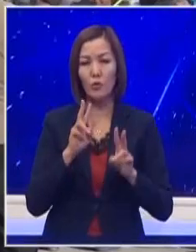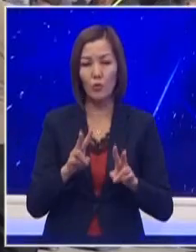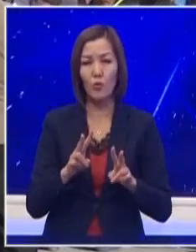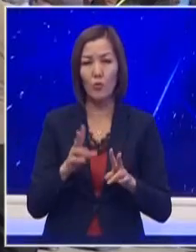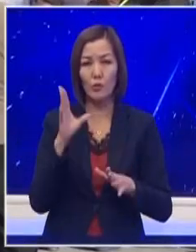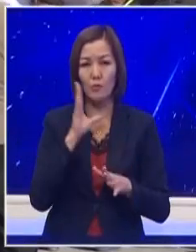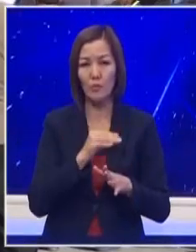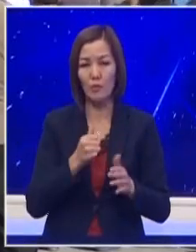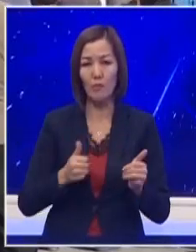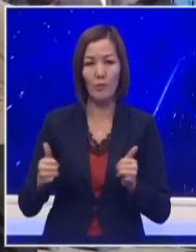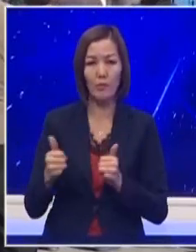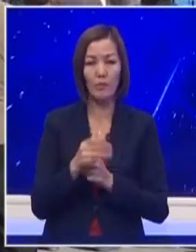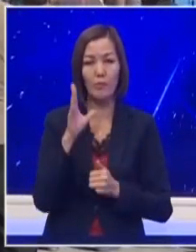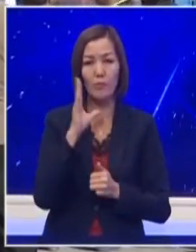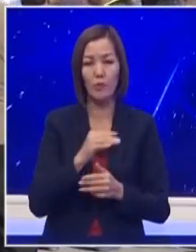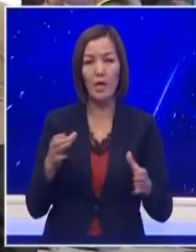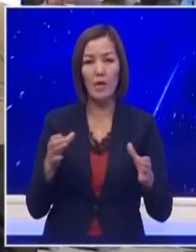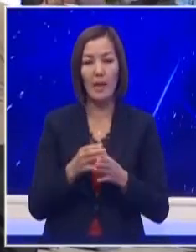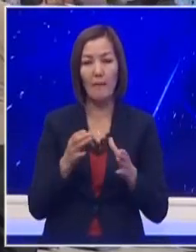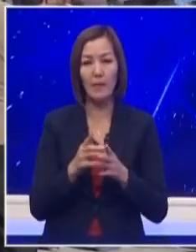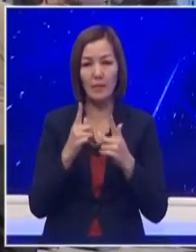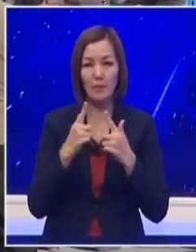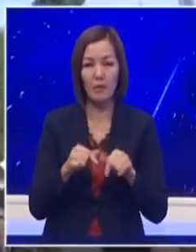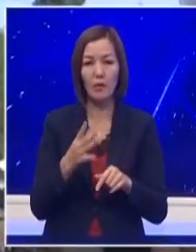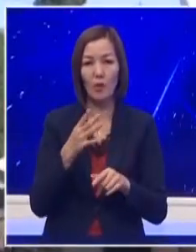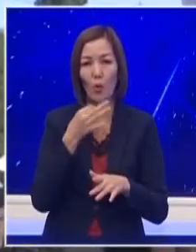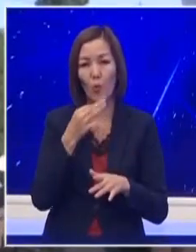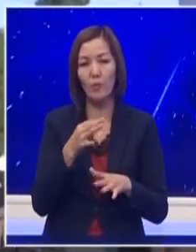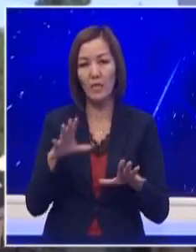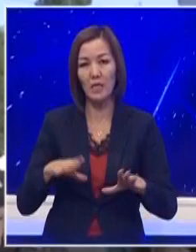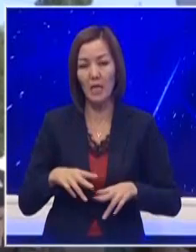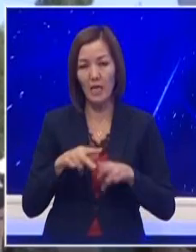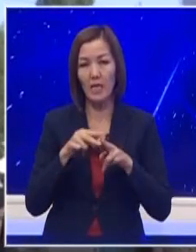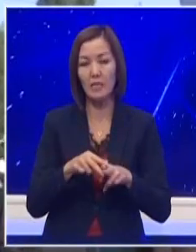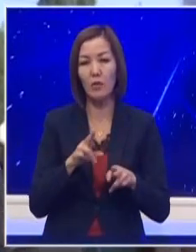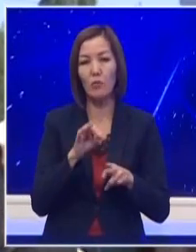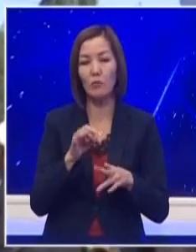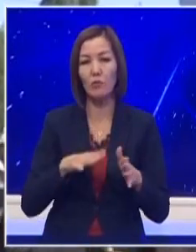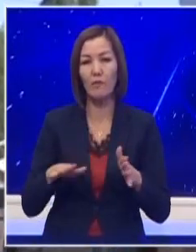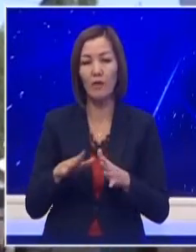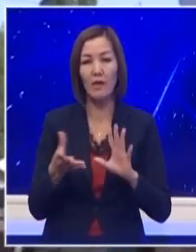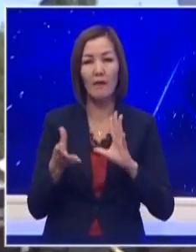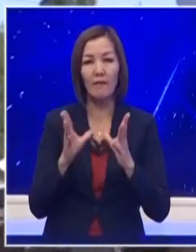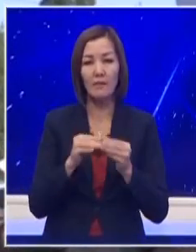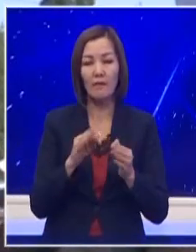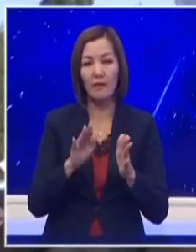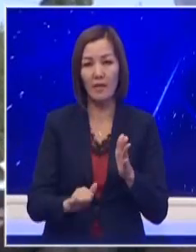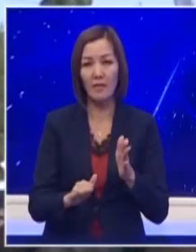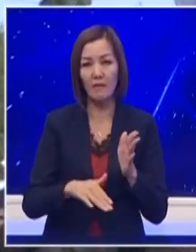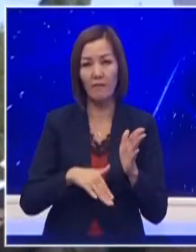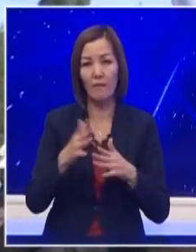счастью сумели преодолеть этот путь команда была сформирована из опытных наездников куксусского района Все мы с раннего детства